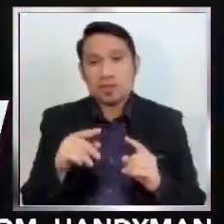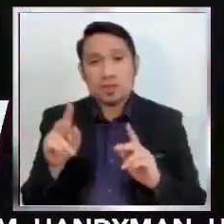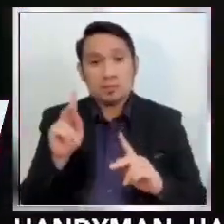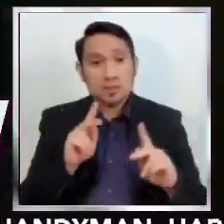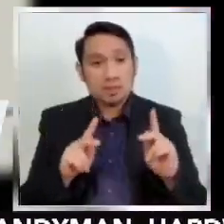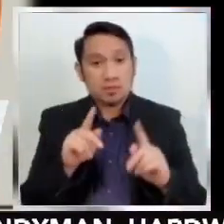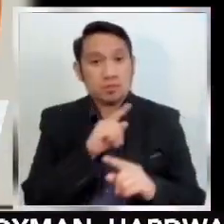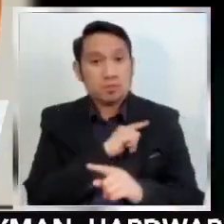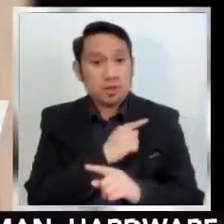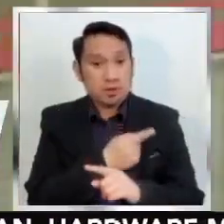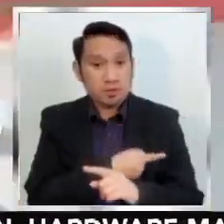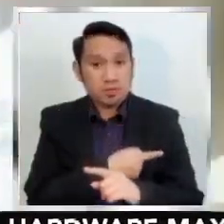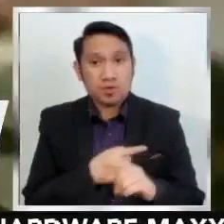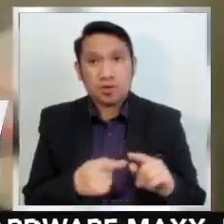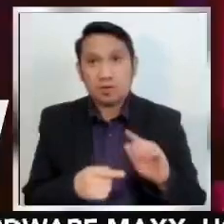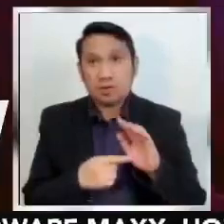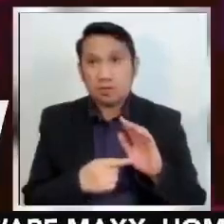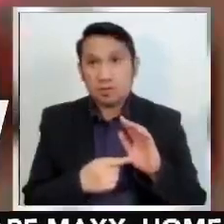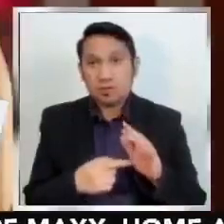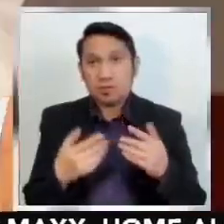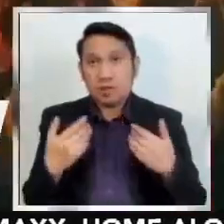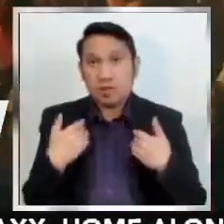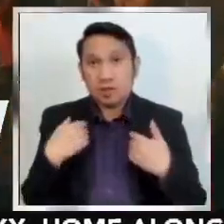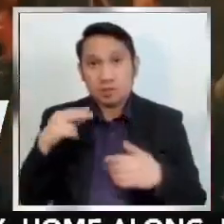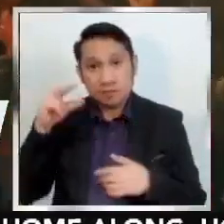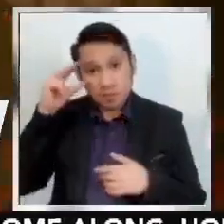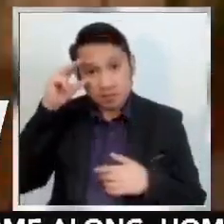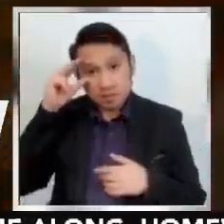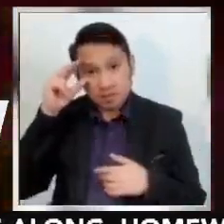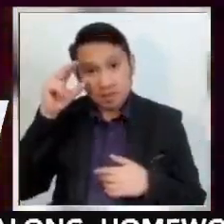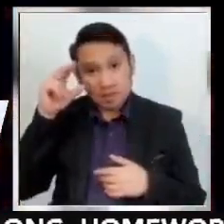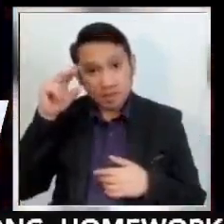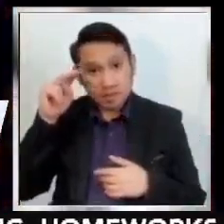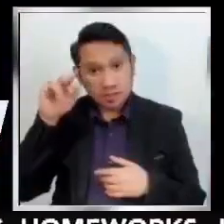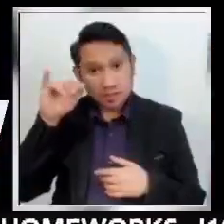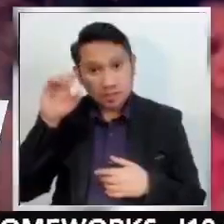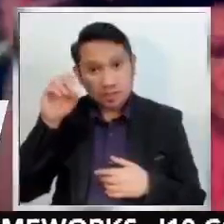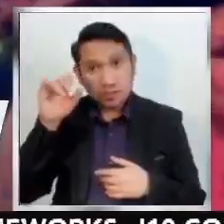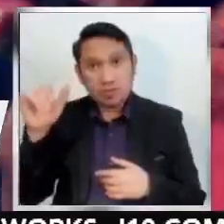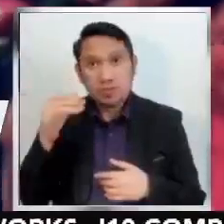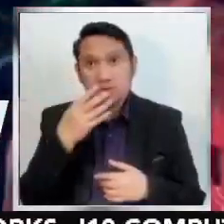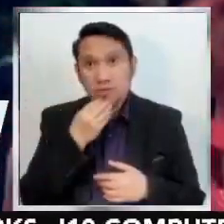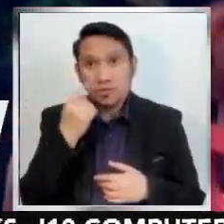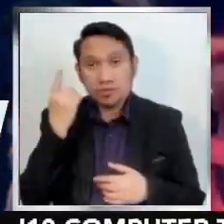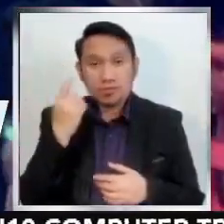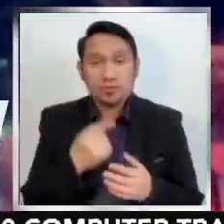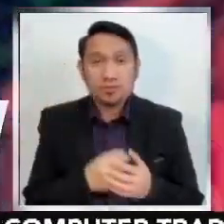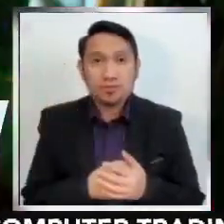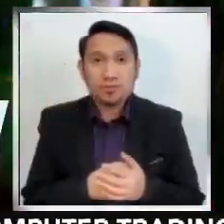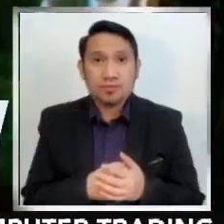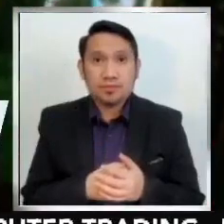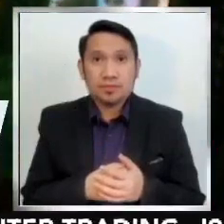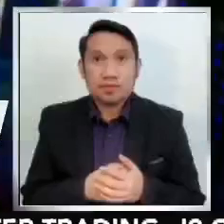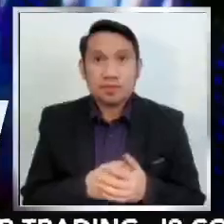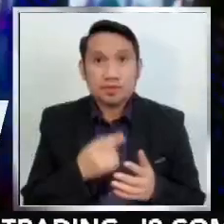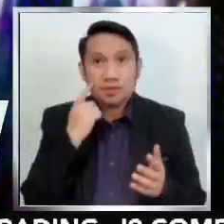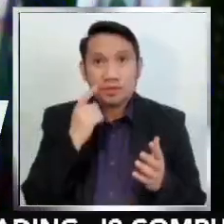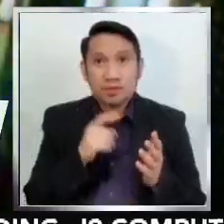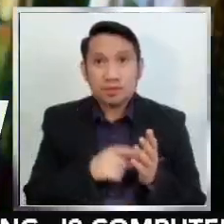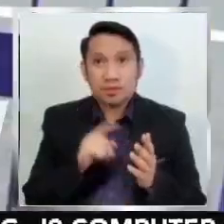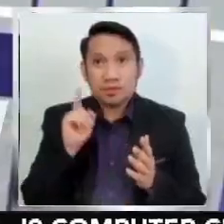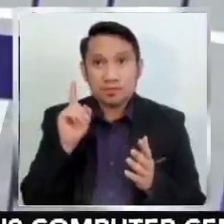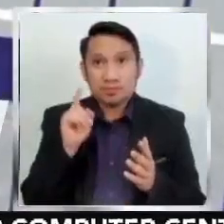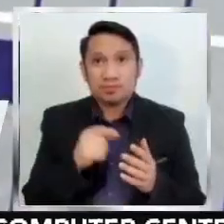Katunayan, may gaganap na ni Noy Aquino, ang half-Pinoy na si Conrad Ricamora, na unang nakilala sa How to Get Away with